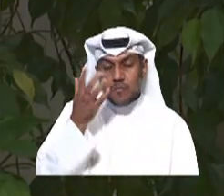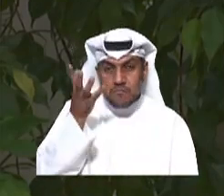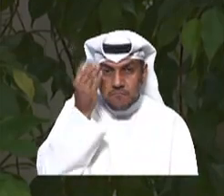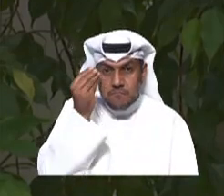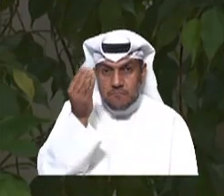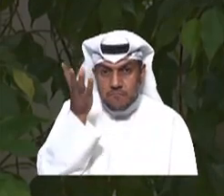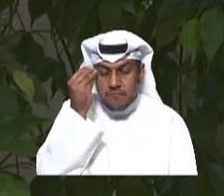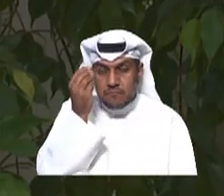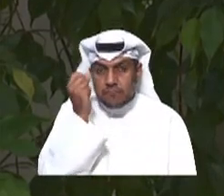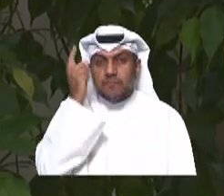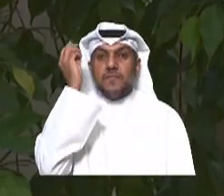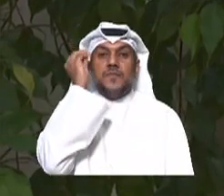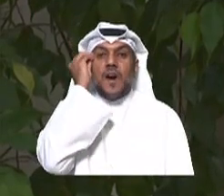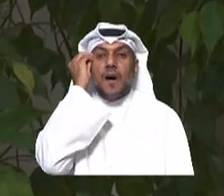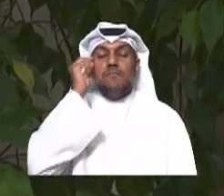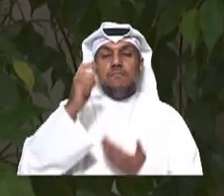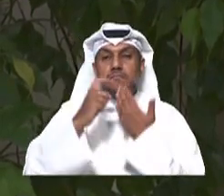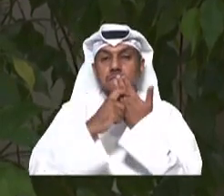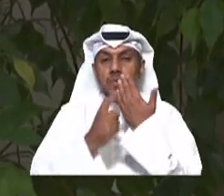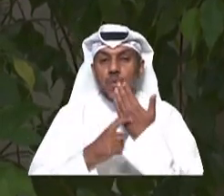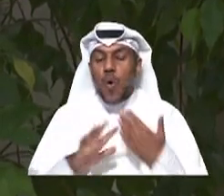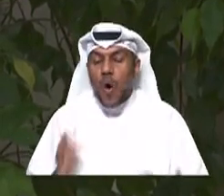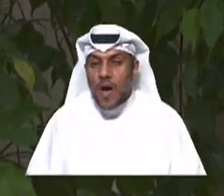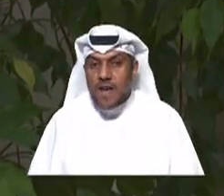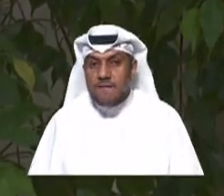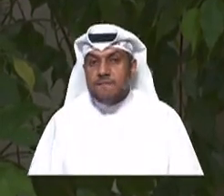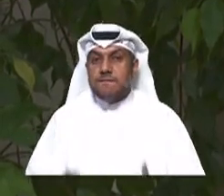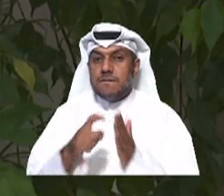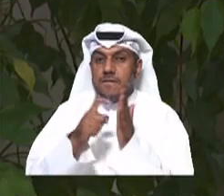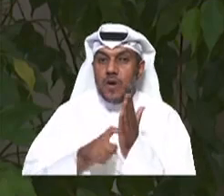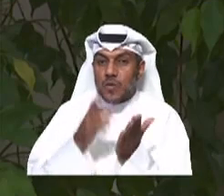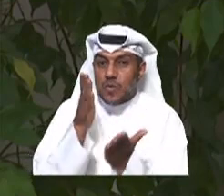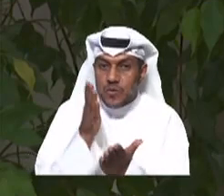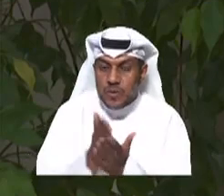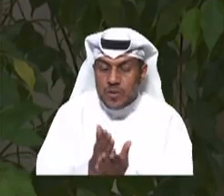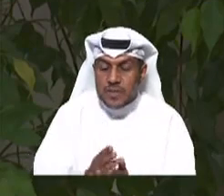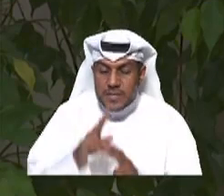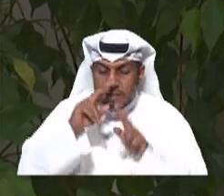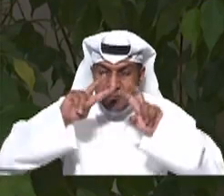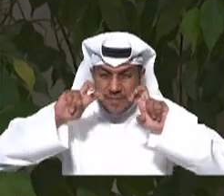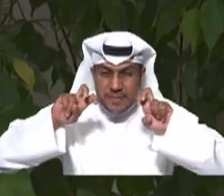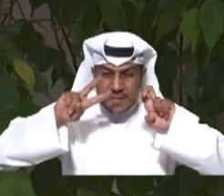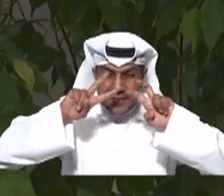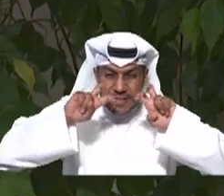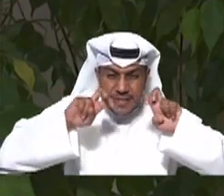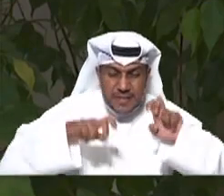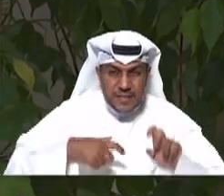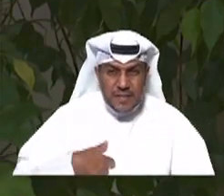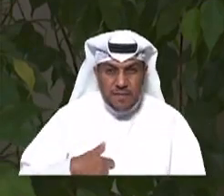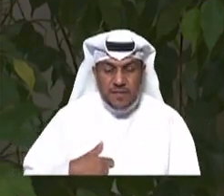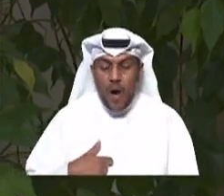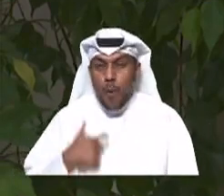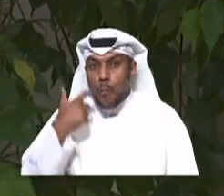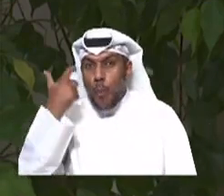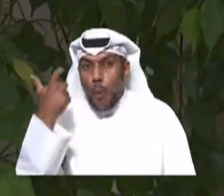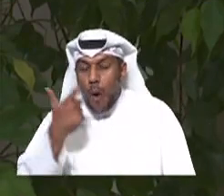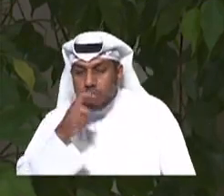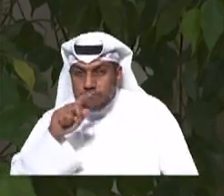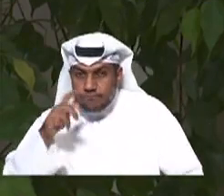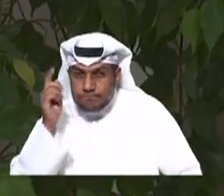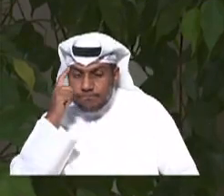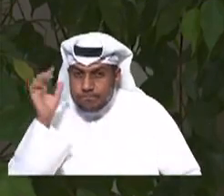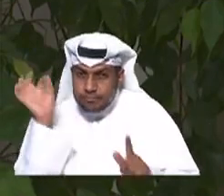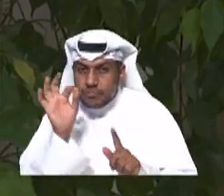العملية الانتخابية وسيرها، وشلون نكون يعني دقيقين في الموضوع كمراقبين وليس يعني كمشرفين. فعرفنا الفرق